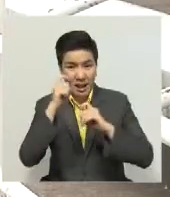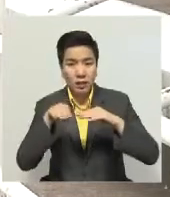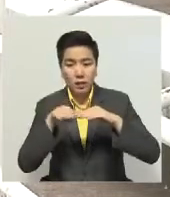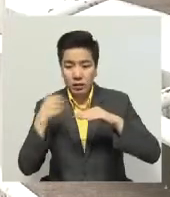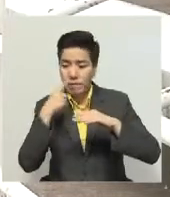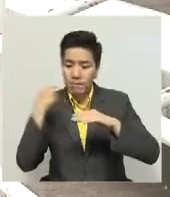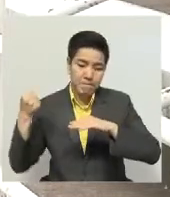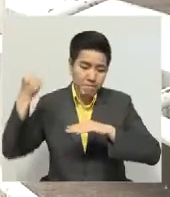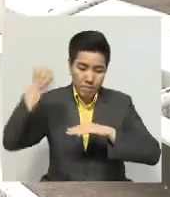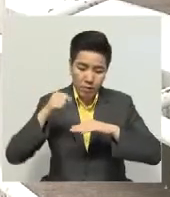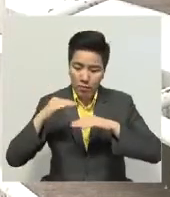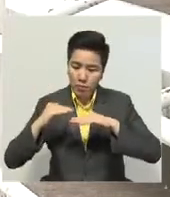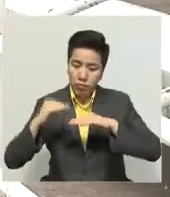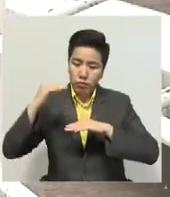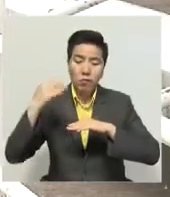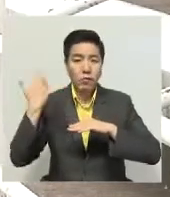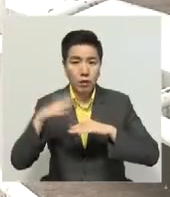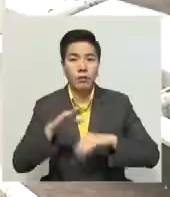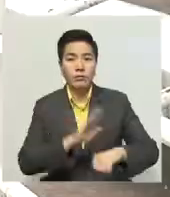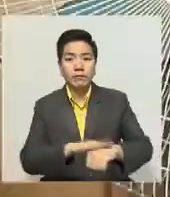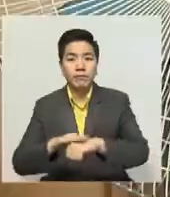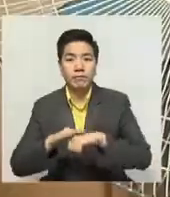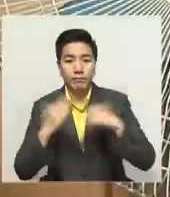ได้ติดธงแดงนะครับเตือนตั้งแต่เมื่อวานแล้วครับ